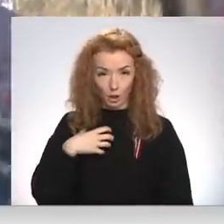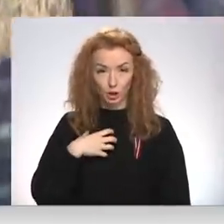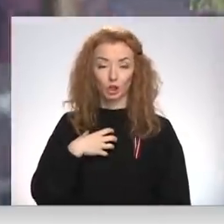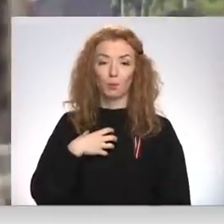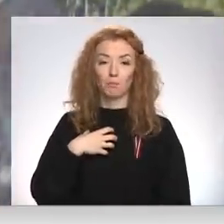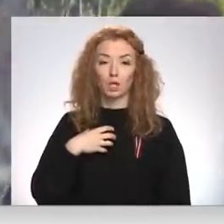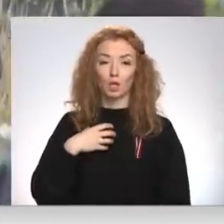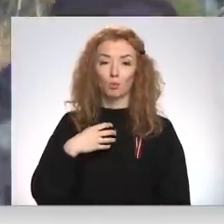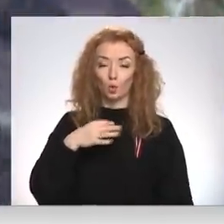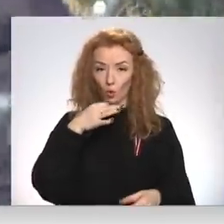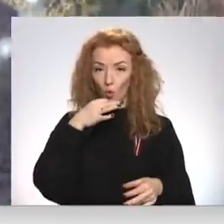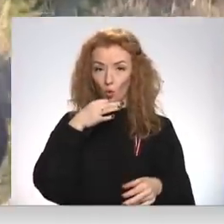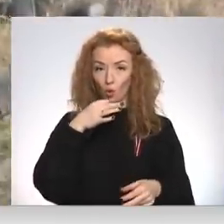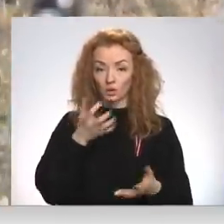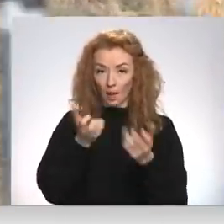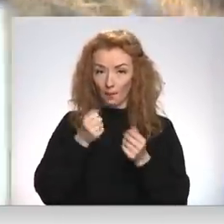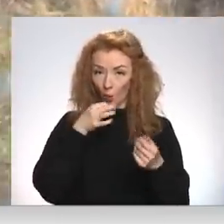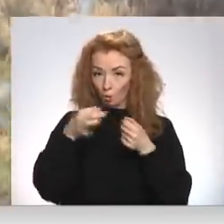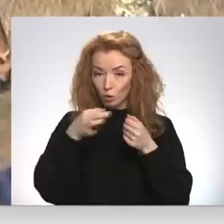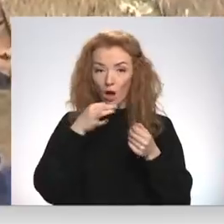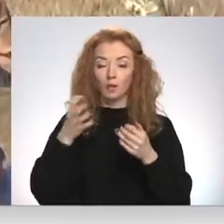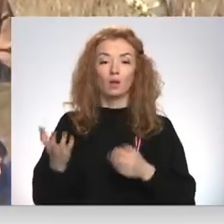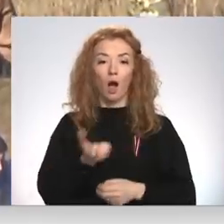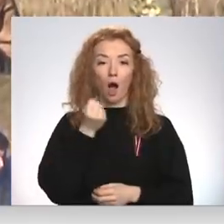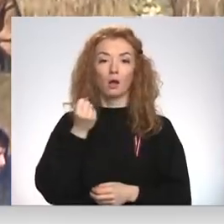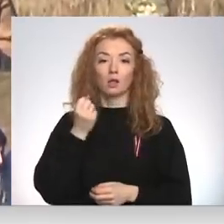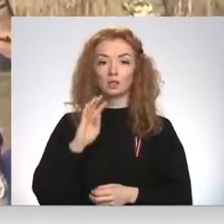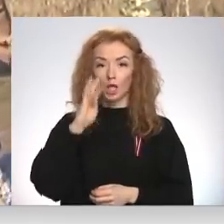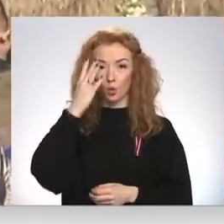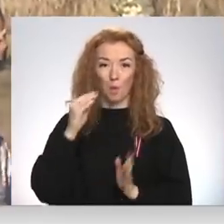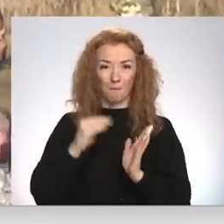pēc konsultācijām saskaņā ar 4. Pantu.